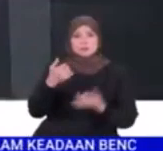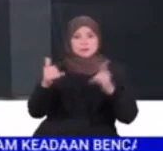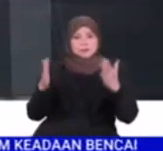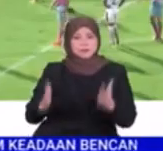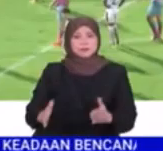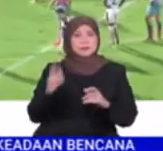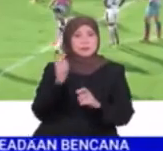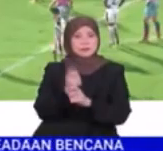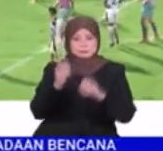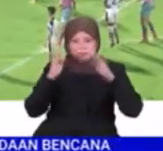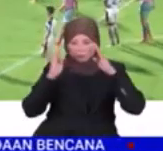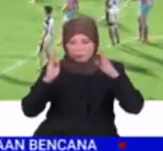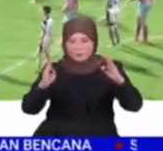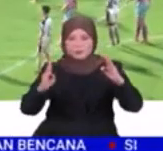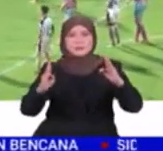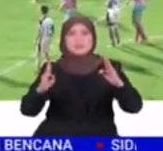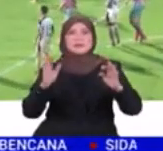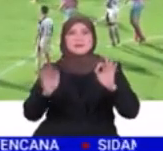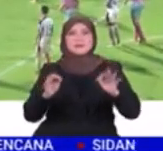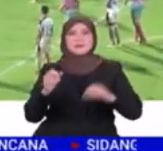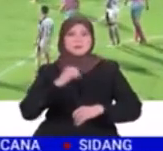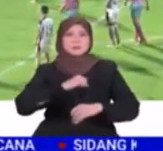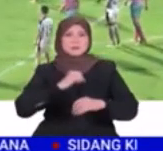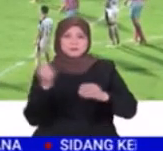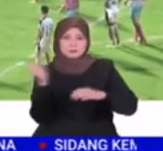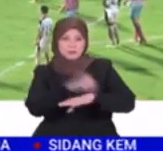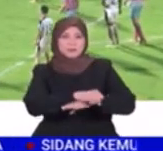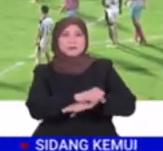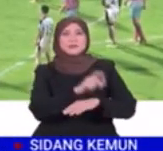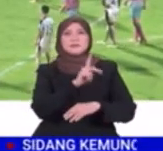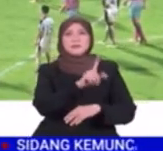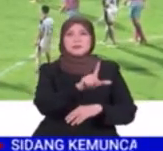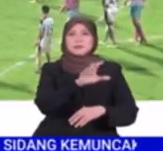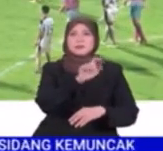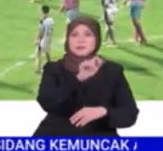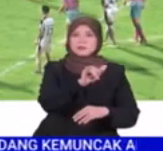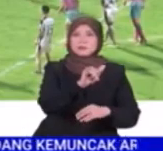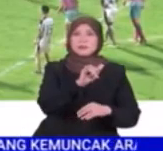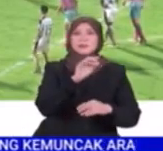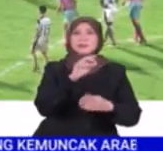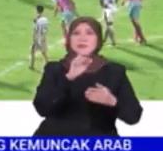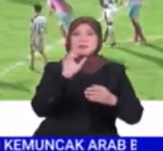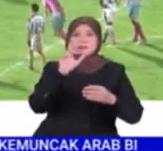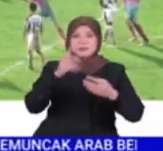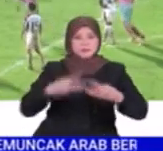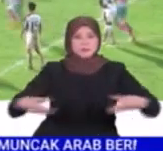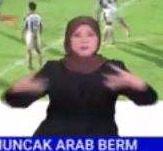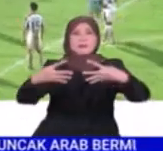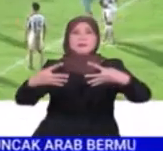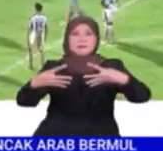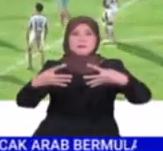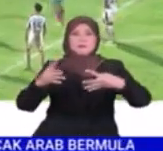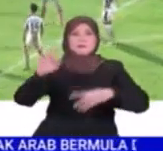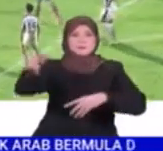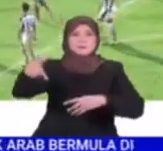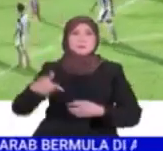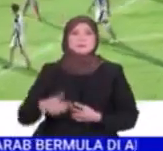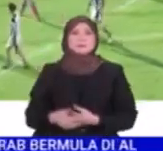buahnya dapat mengekalkan fokus apabila turun menentang juara bertahan KL City di suku akhir nanti.